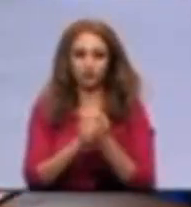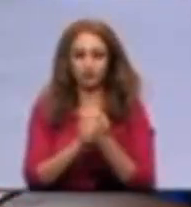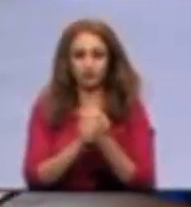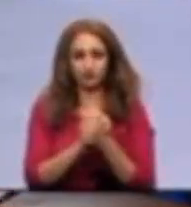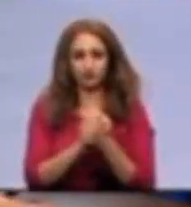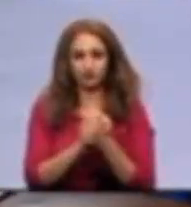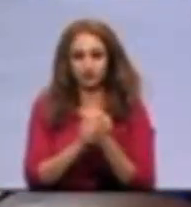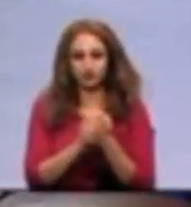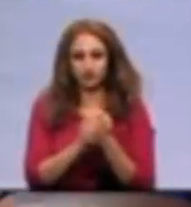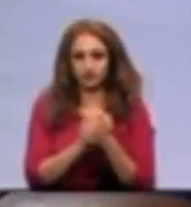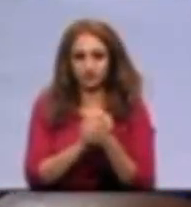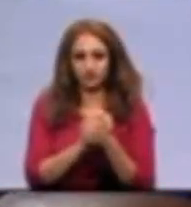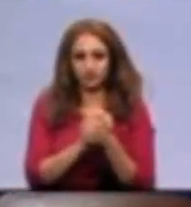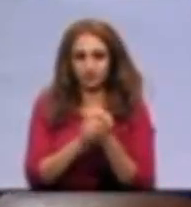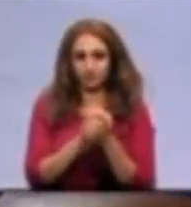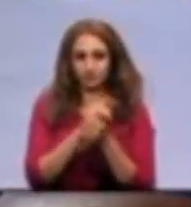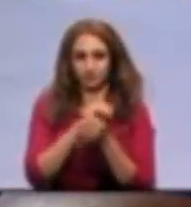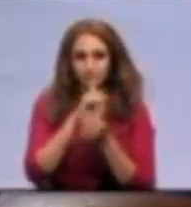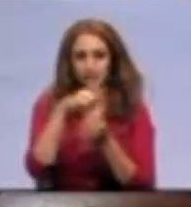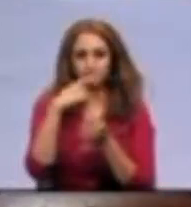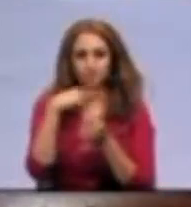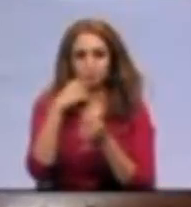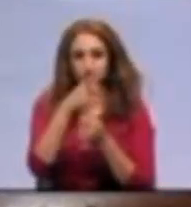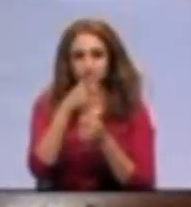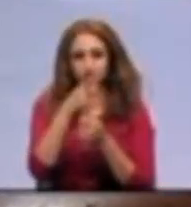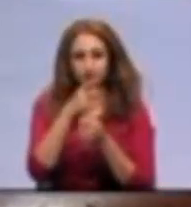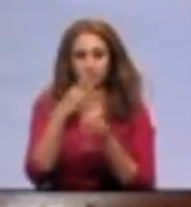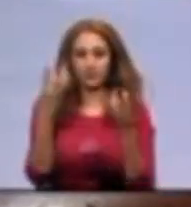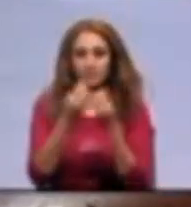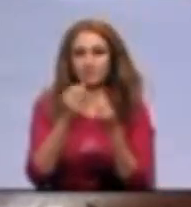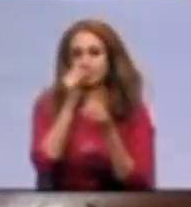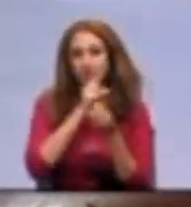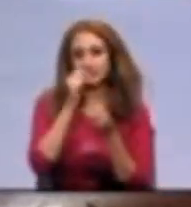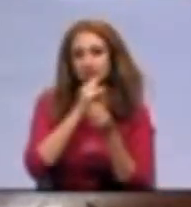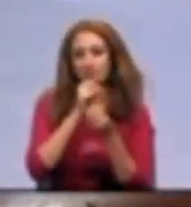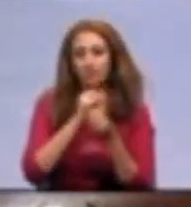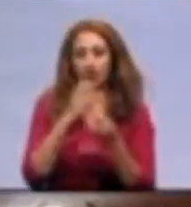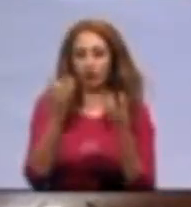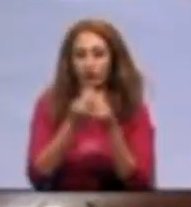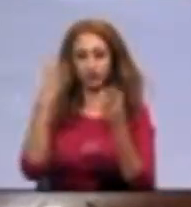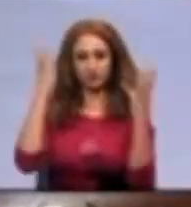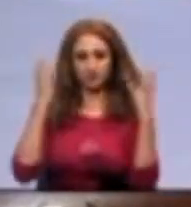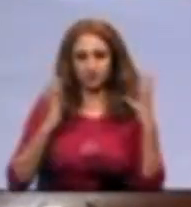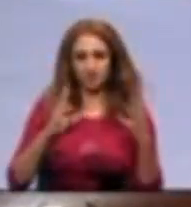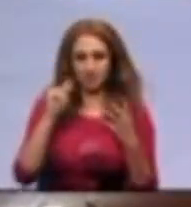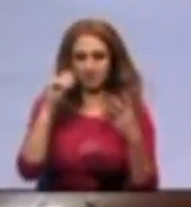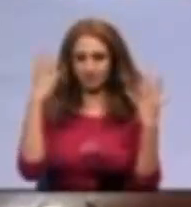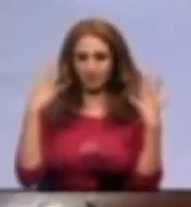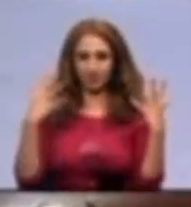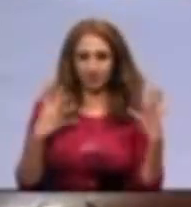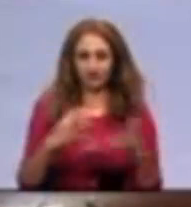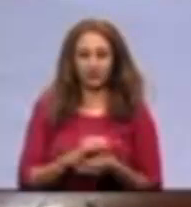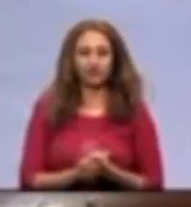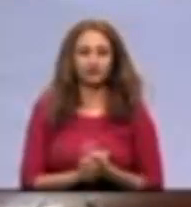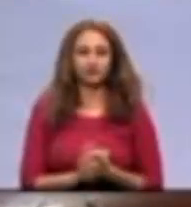التربية اللي كنت عم خبرك عليها هي اللي خلتني اعمل ديو مع سبوحة. ازاي؟ ما قدرت،